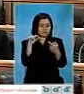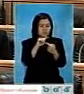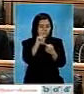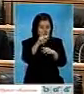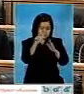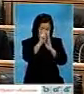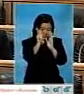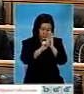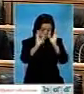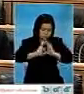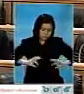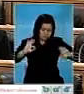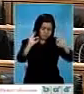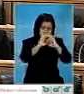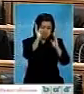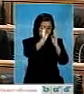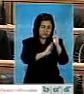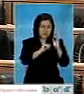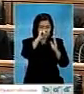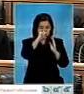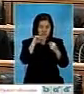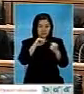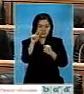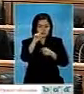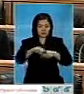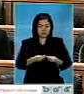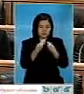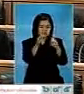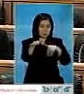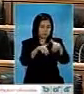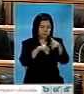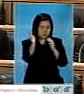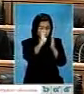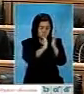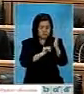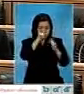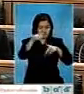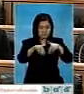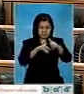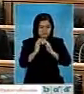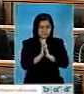กฎหมายอันสูงสุดที่จะใช้กับพี่น้องประชาชนคนไทยทั้งประเทศขอบคุณครับ